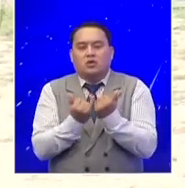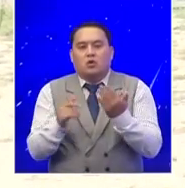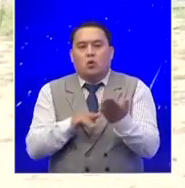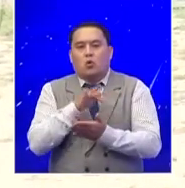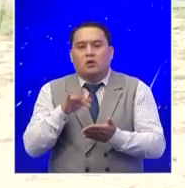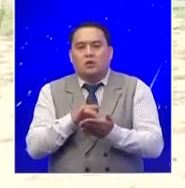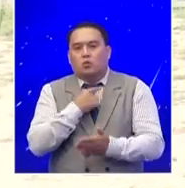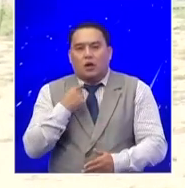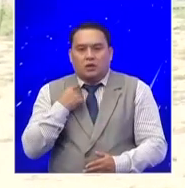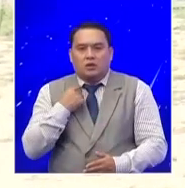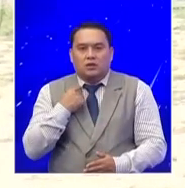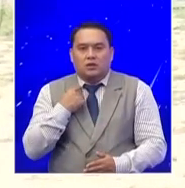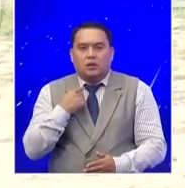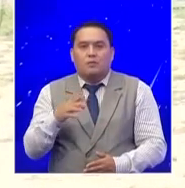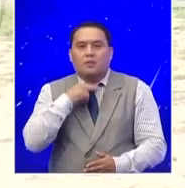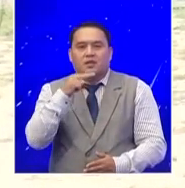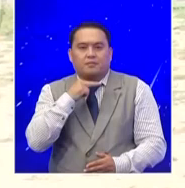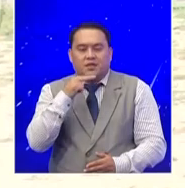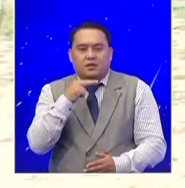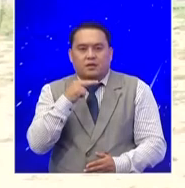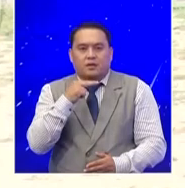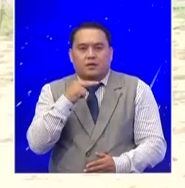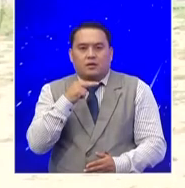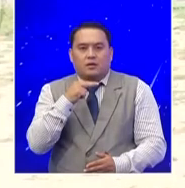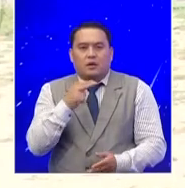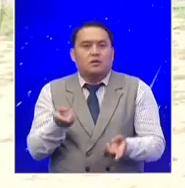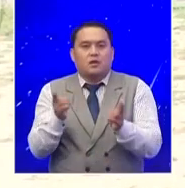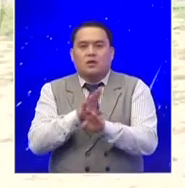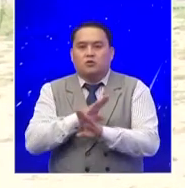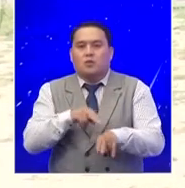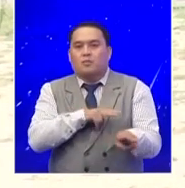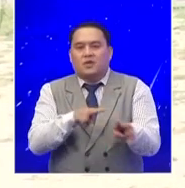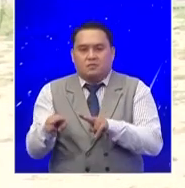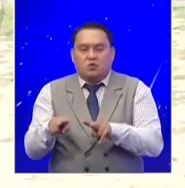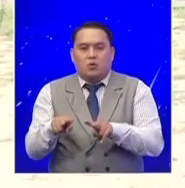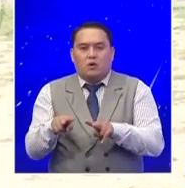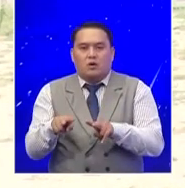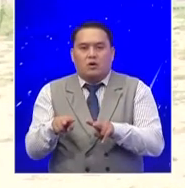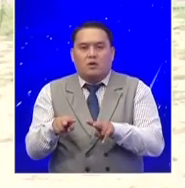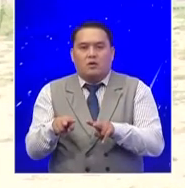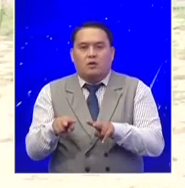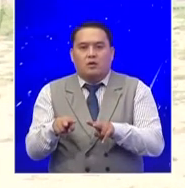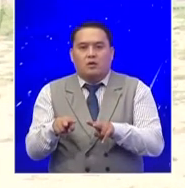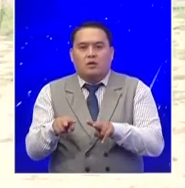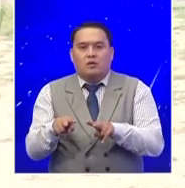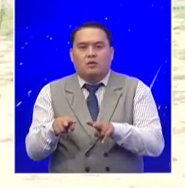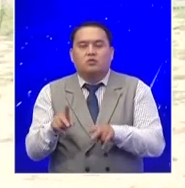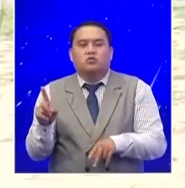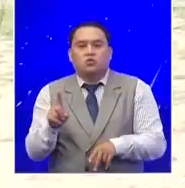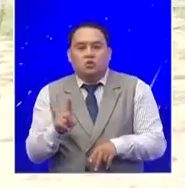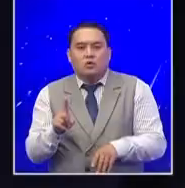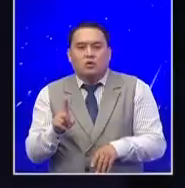Талдыкурган быть бдительными, не оставлять детей без присмотра и, конечно же, не рассчитывать